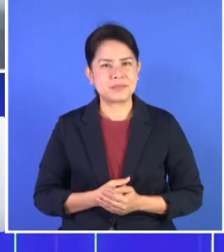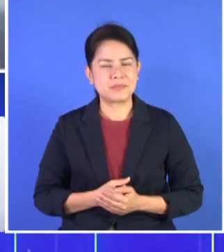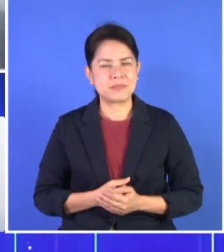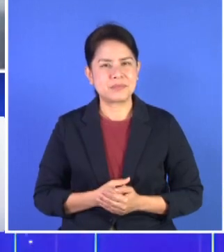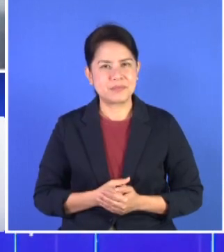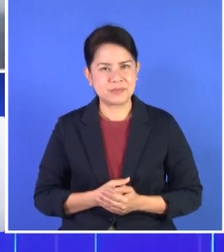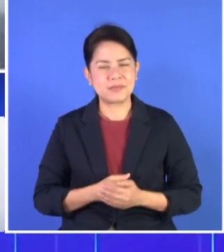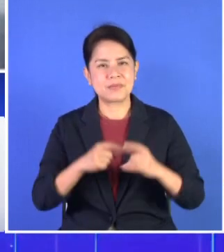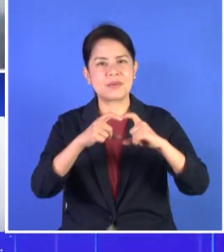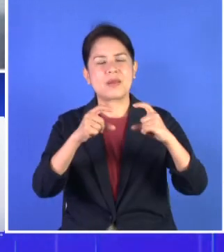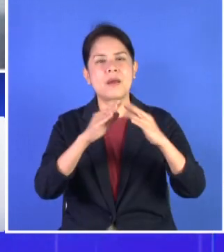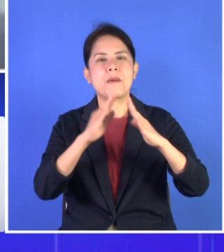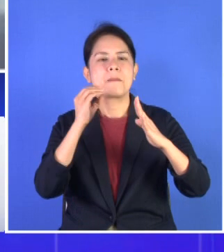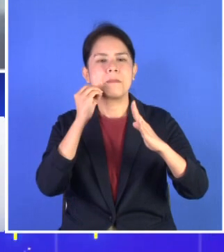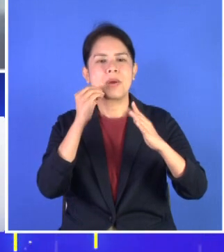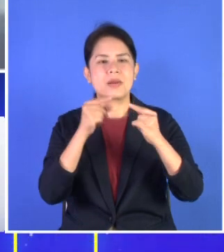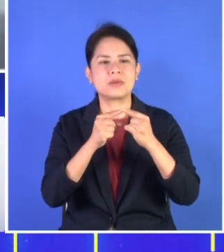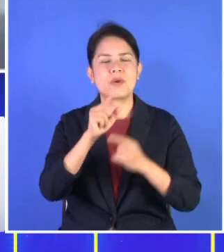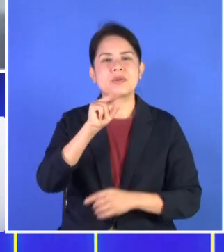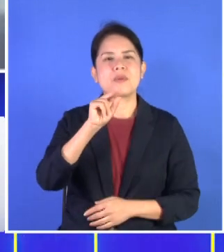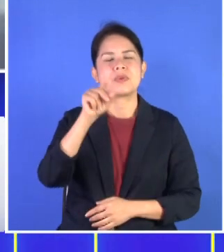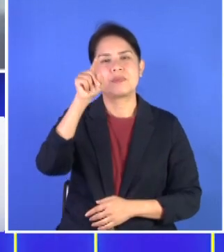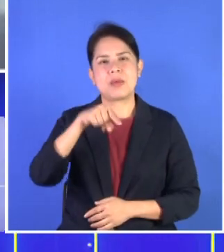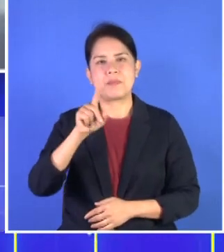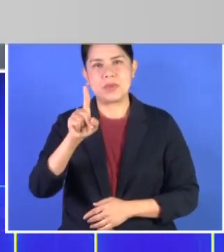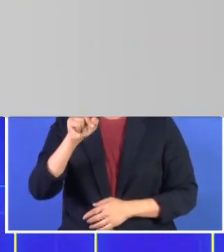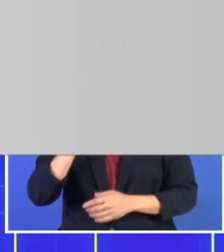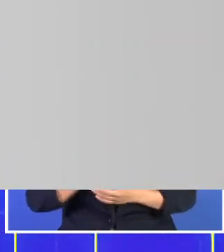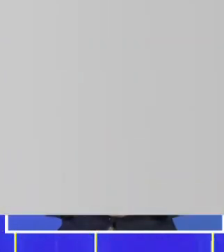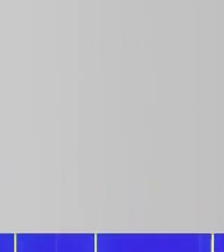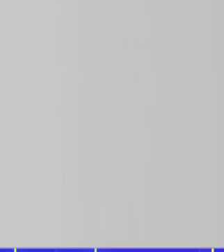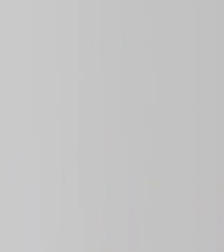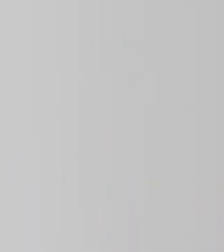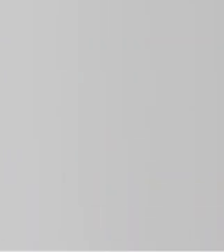บ้านเลขที่ 30/1มั่งมีสีสุข 30/1มั่งมีสีสุขนะ